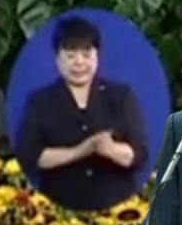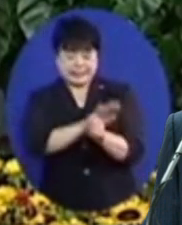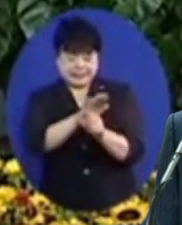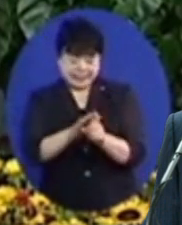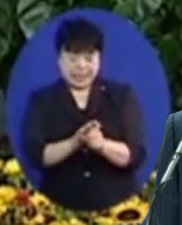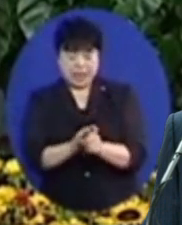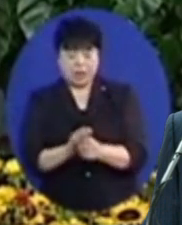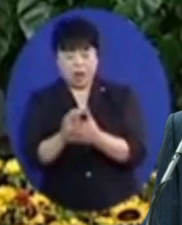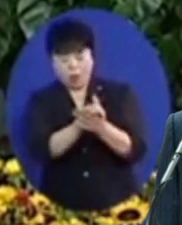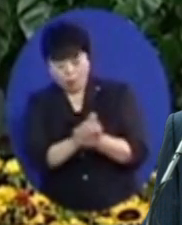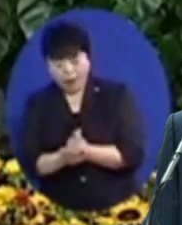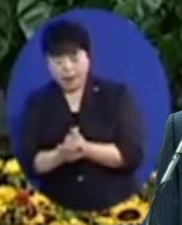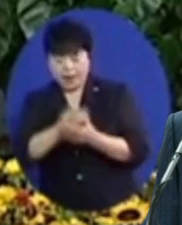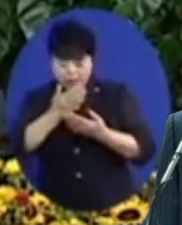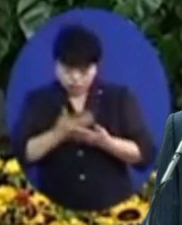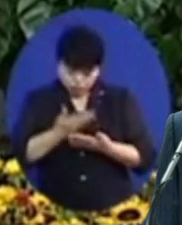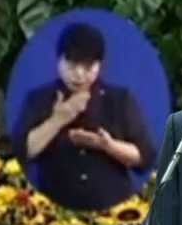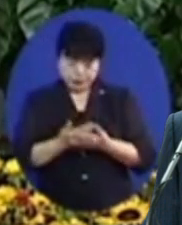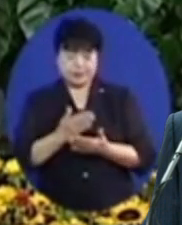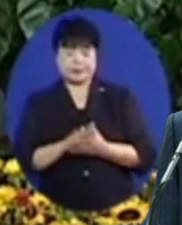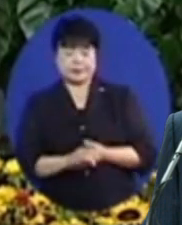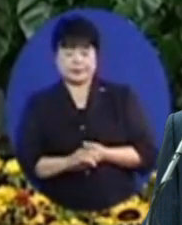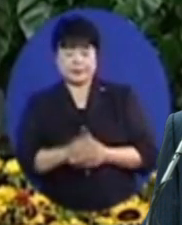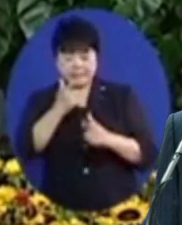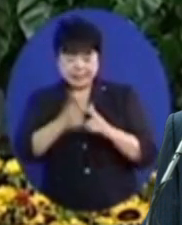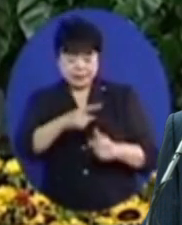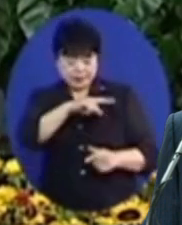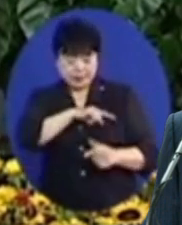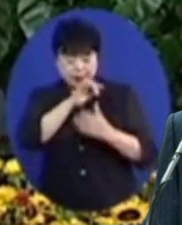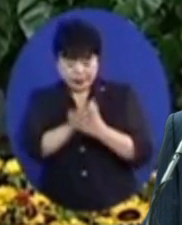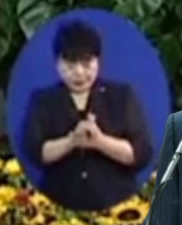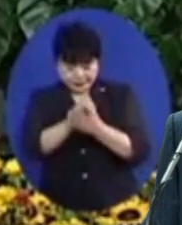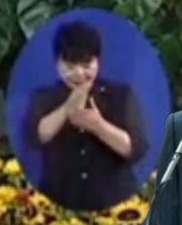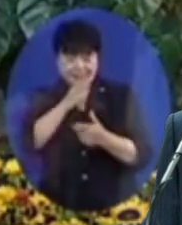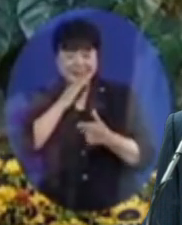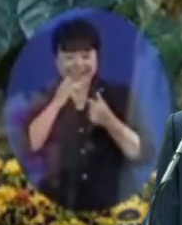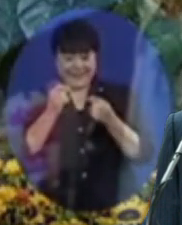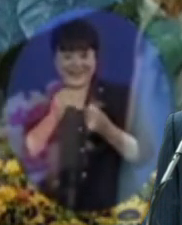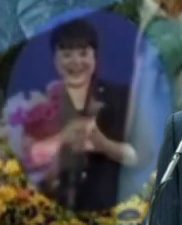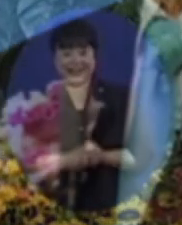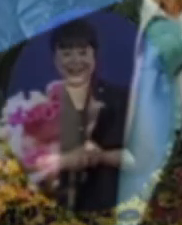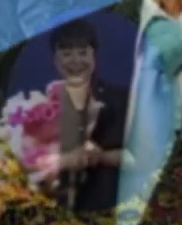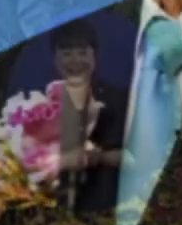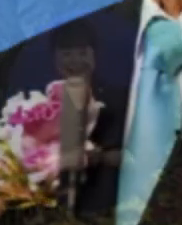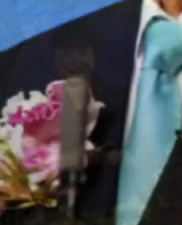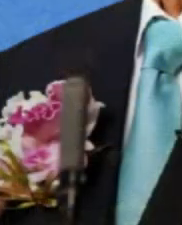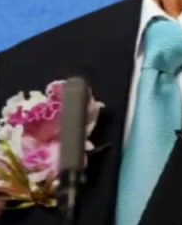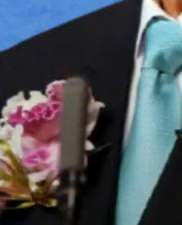사랑과 화해를 가져오게 도와주시옵소서. 예수님 이름으로 기도드립니다. 아멘.